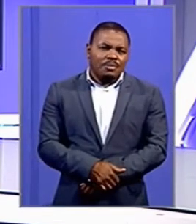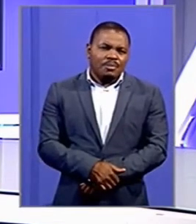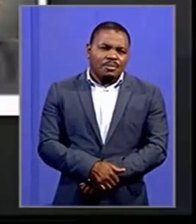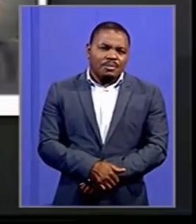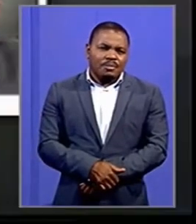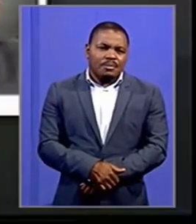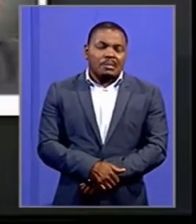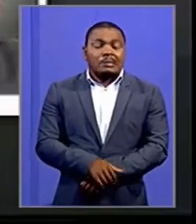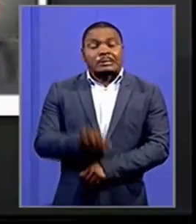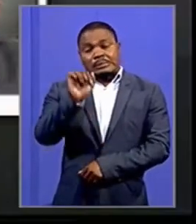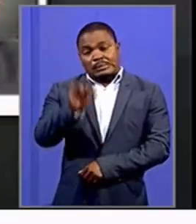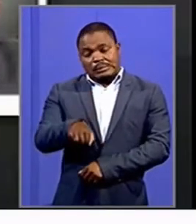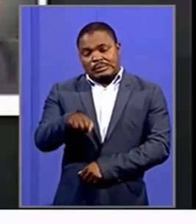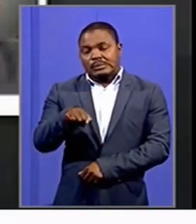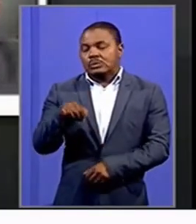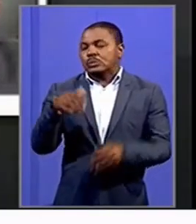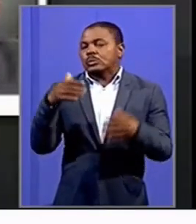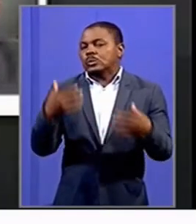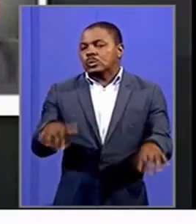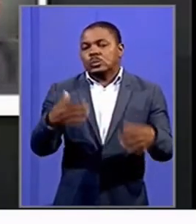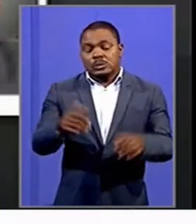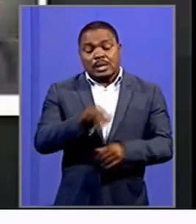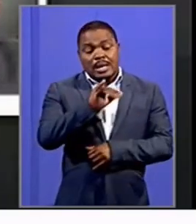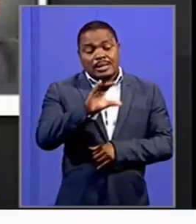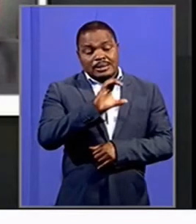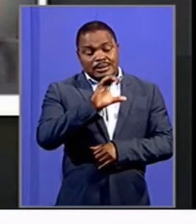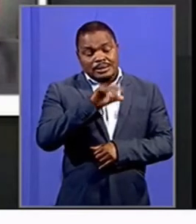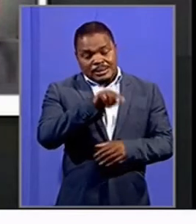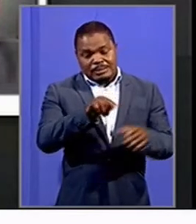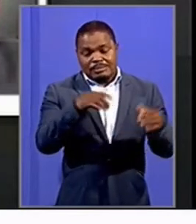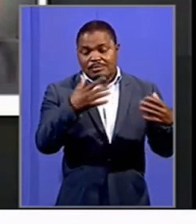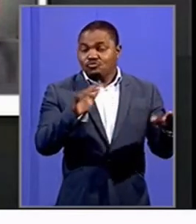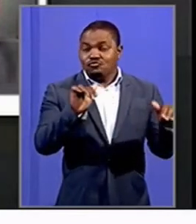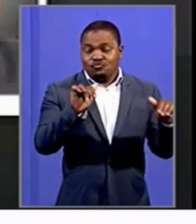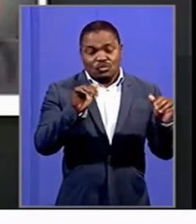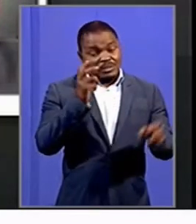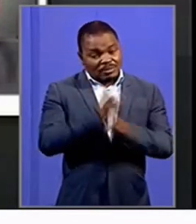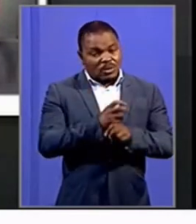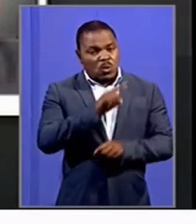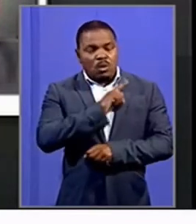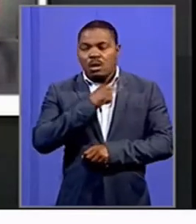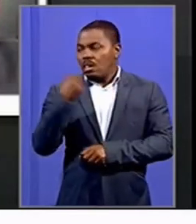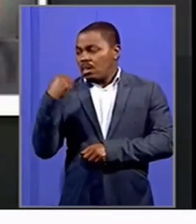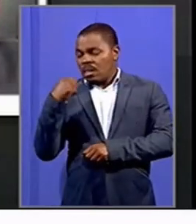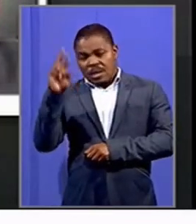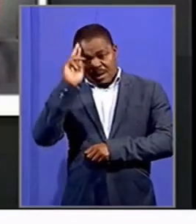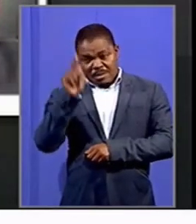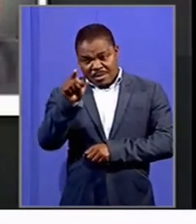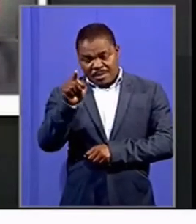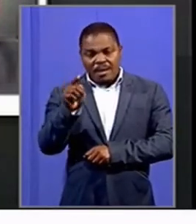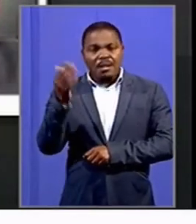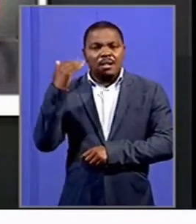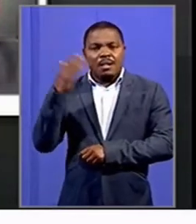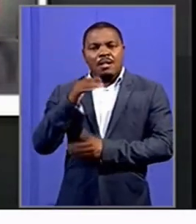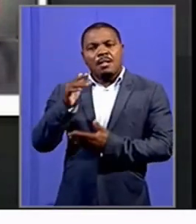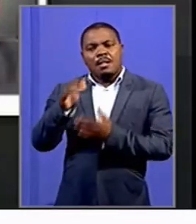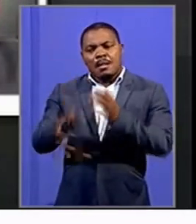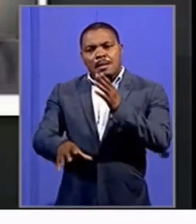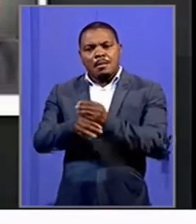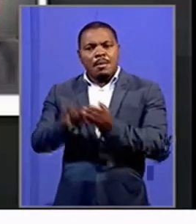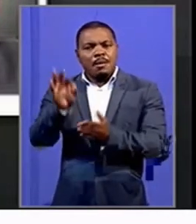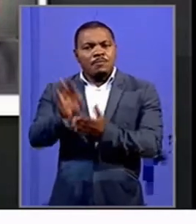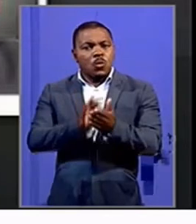Go ile ga nna thatanyana mo IEC ya ke o gopola gore malobanyana mo ga ba ne ba etsa di-by-election ba ile ba